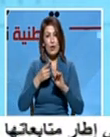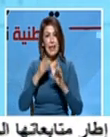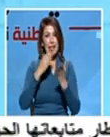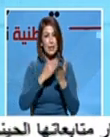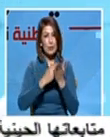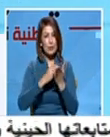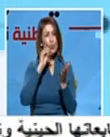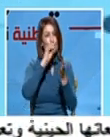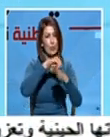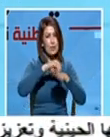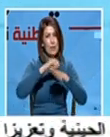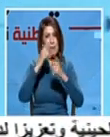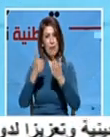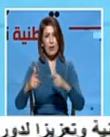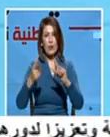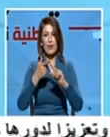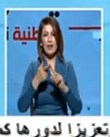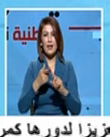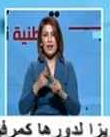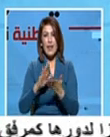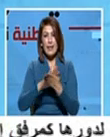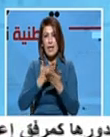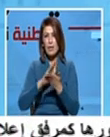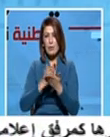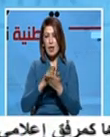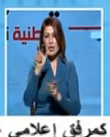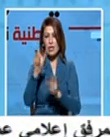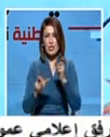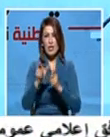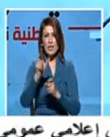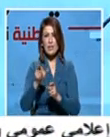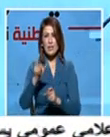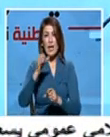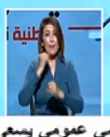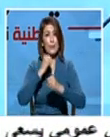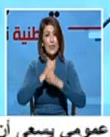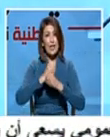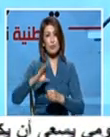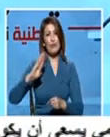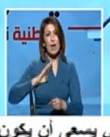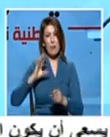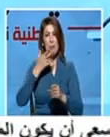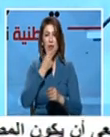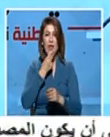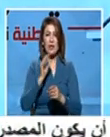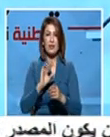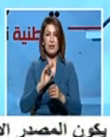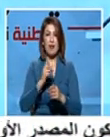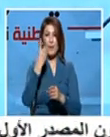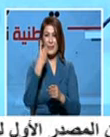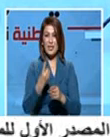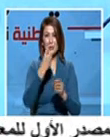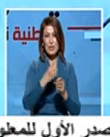باهي وصيه يجيب معاه يحضر معاه امنيين ويحضر معاه الناس تبعد الناس على بعضها باش ما يصيرش اكتظاظ ولا ابصعوا بالواحد